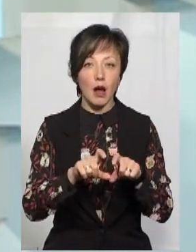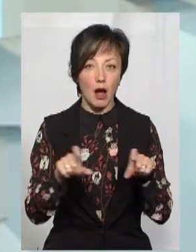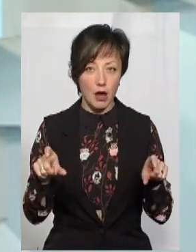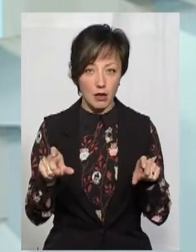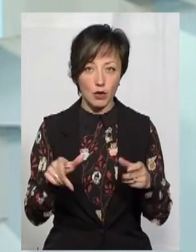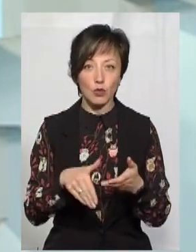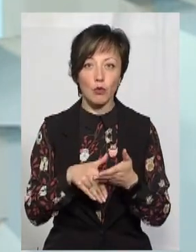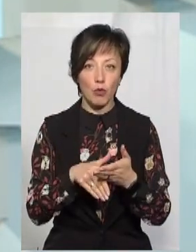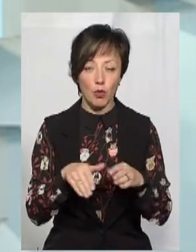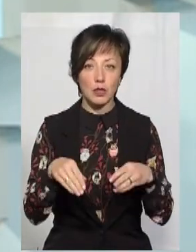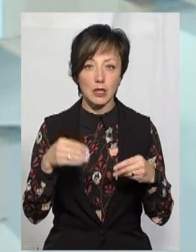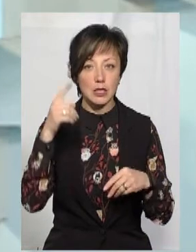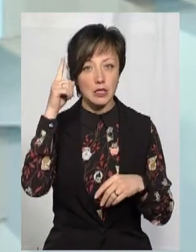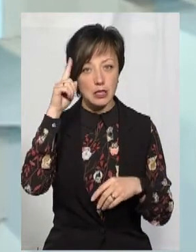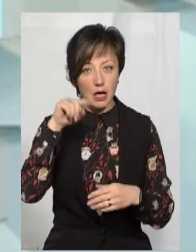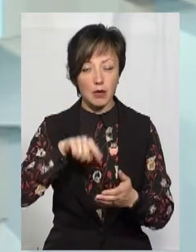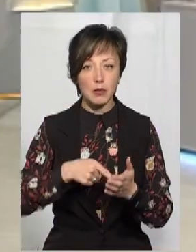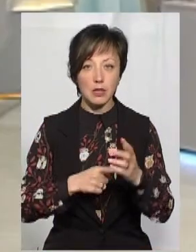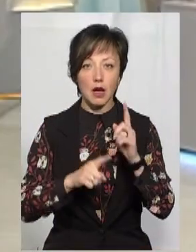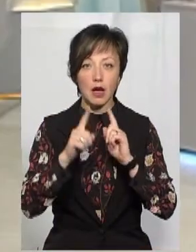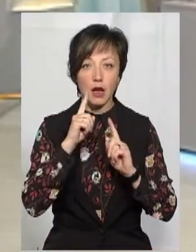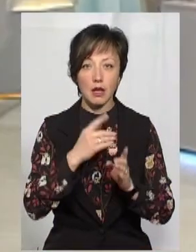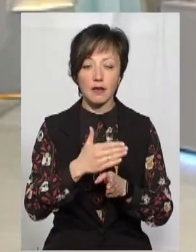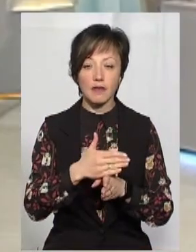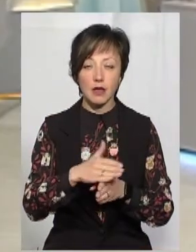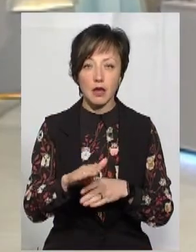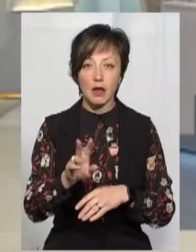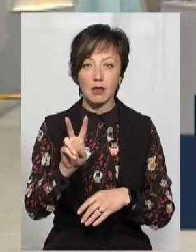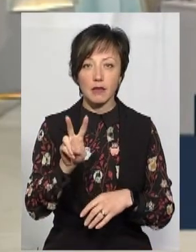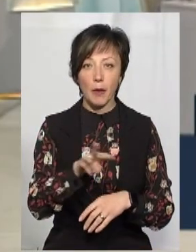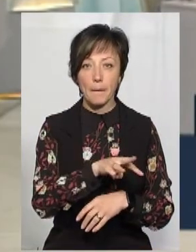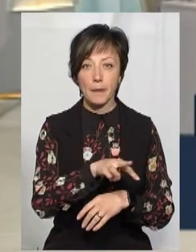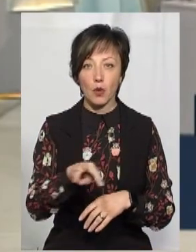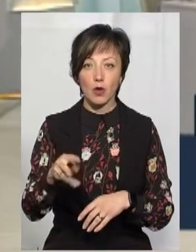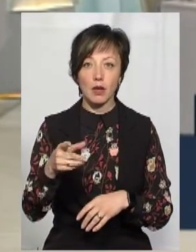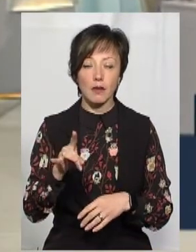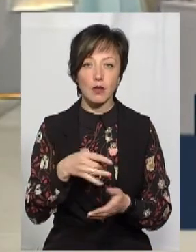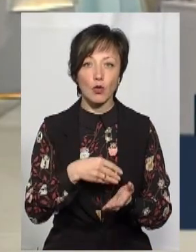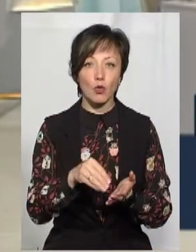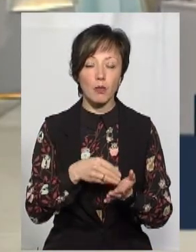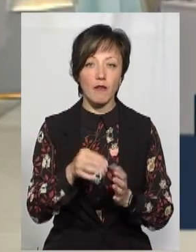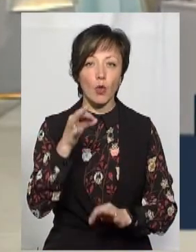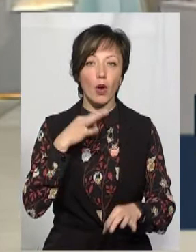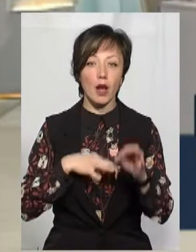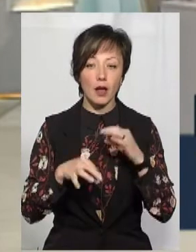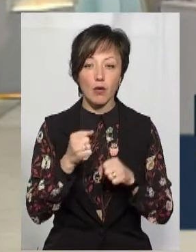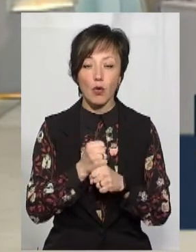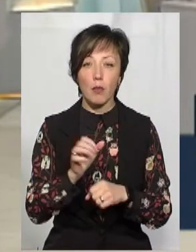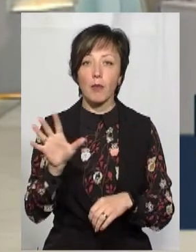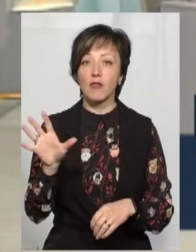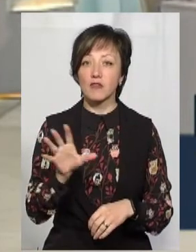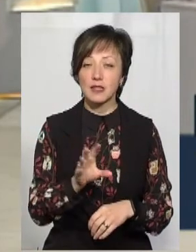і допомога надається. Знаю, що міська рада також виділяла біля трошки більше мільйонів гривень на купівлю ліків. Тобто ми робимо